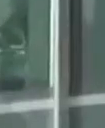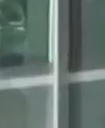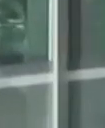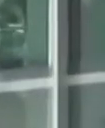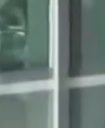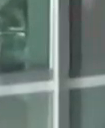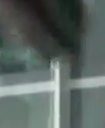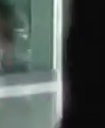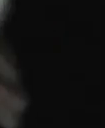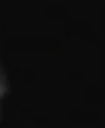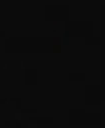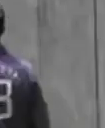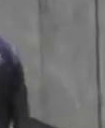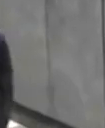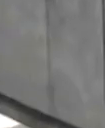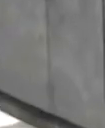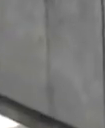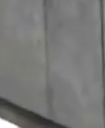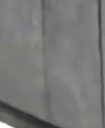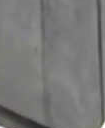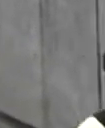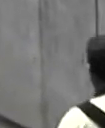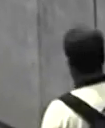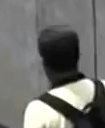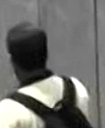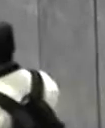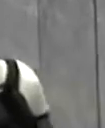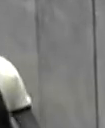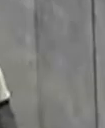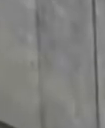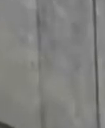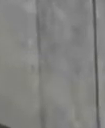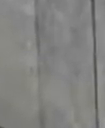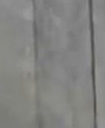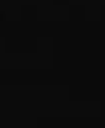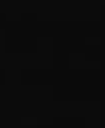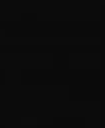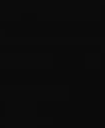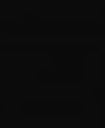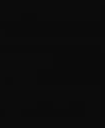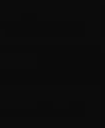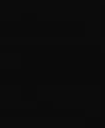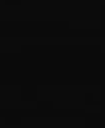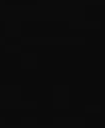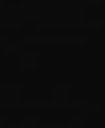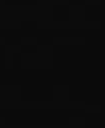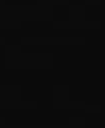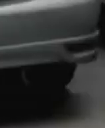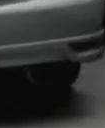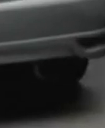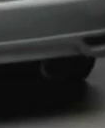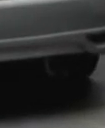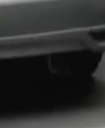ายเร็วไม่อยากอยู่เล่นนานๆหรอ มันไม่ดีรู้เปล่าสูบแล้วเป็นทั้งมะเร็งปอดทั้งลมโป่งพอง ไม่ดี